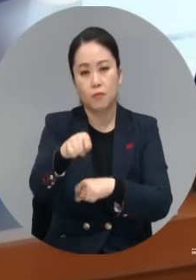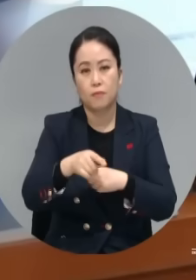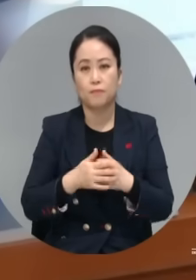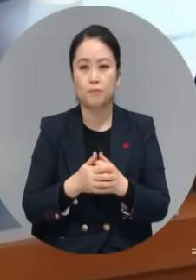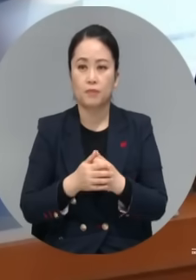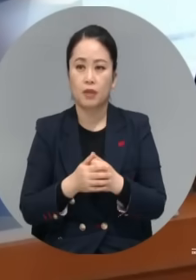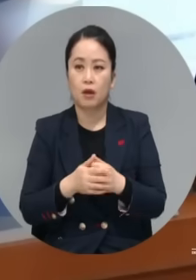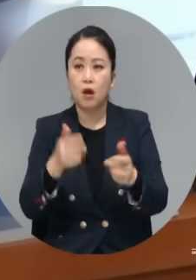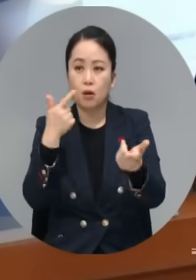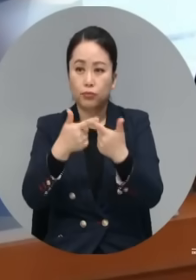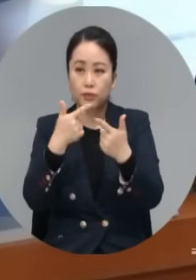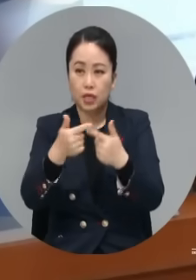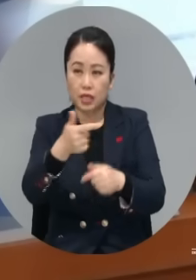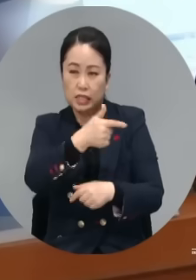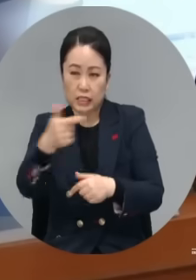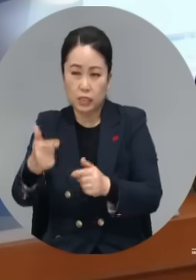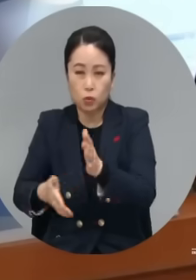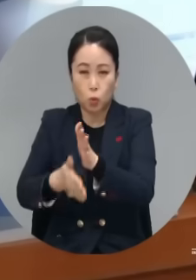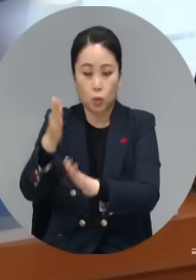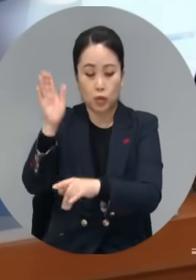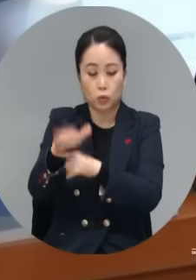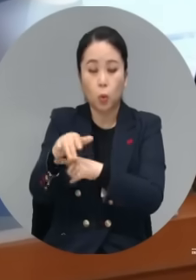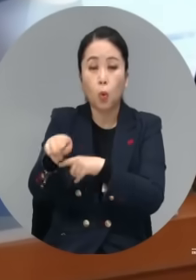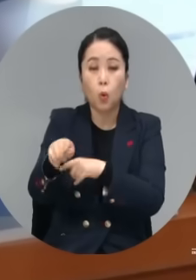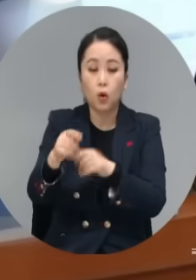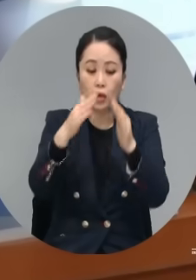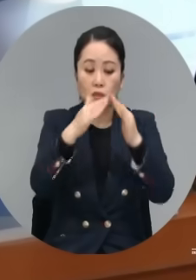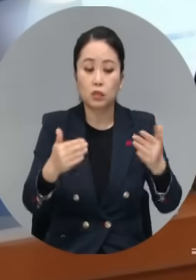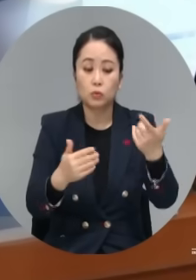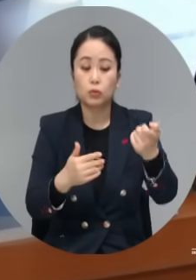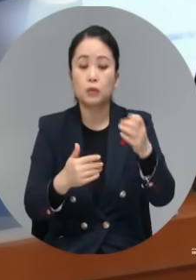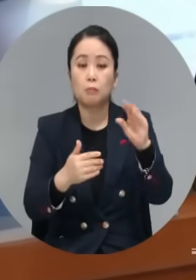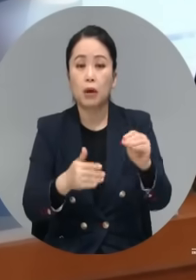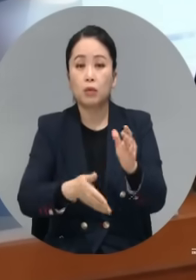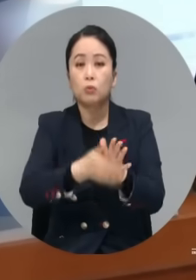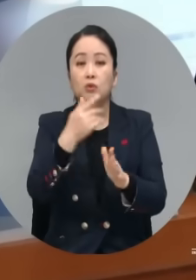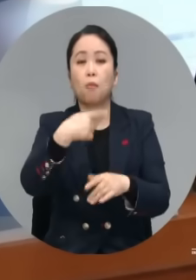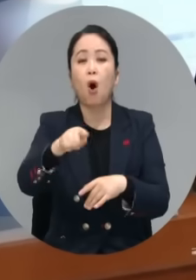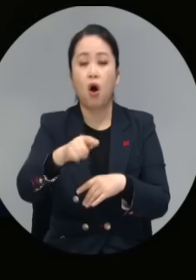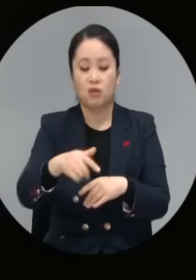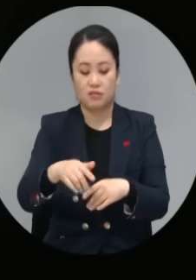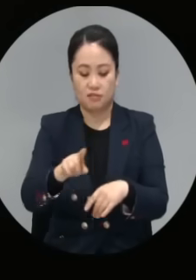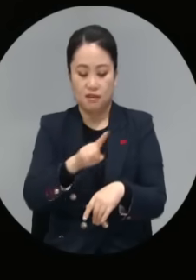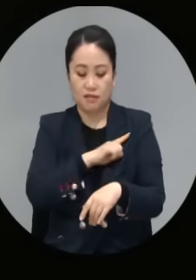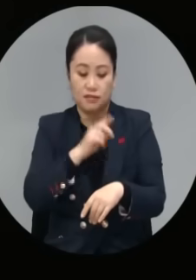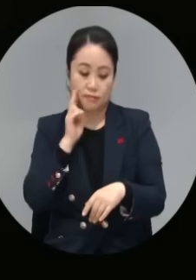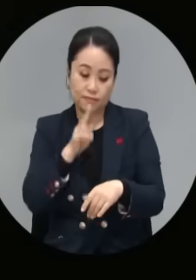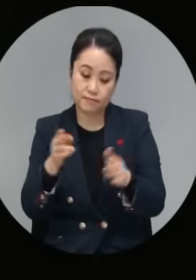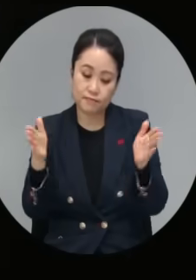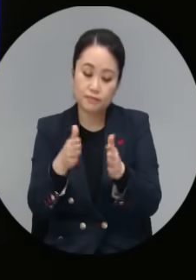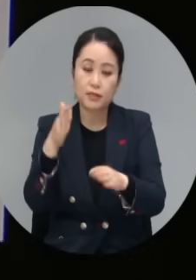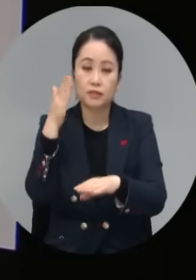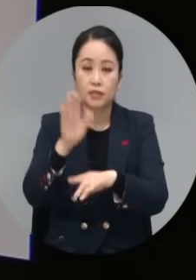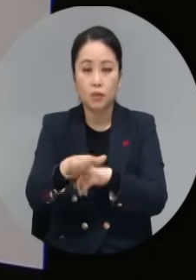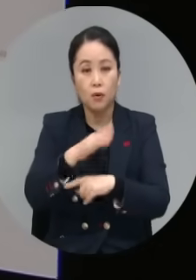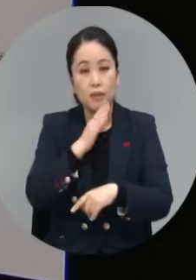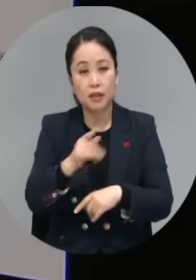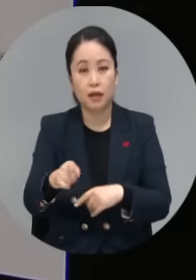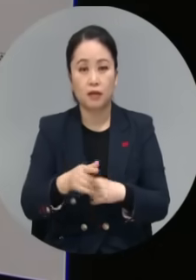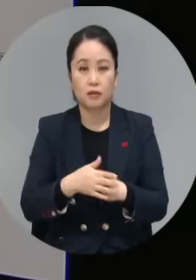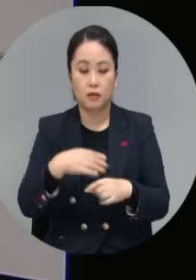우리나라에서 제일 큰 도시가 촌동네면 뭐 전주 60만 도시는 깡촌입니까? 정치권은